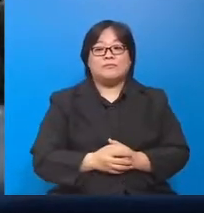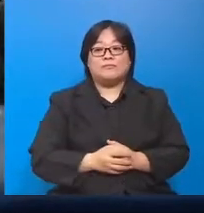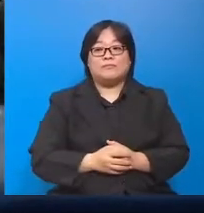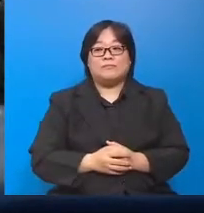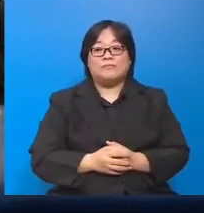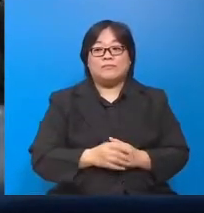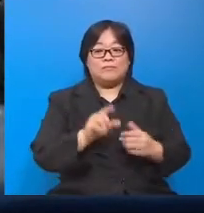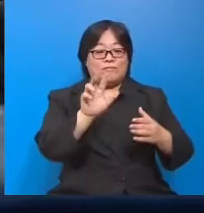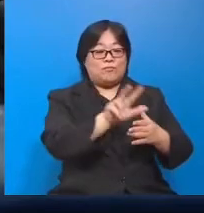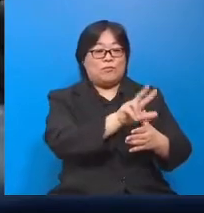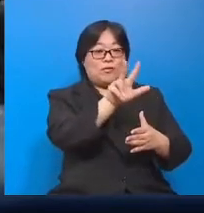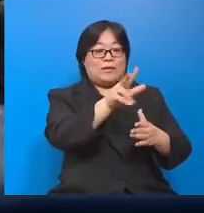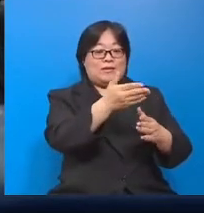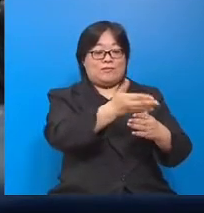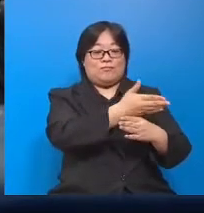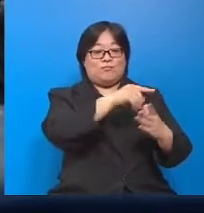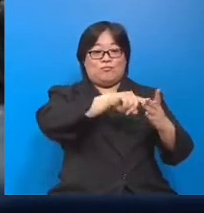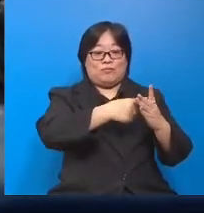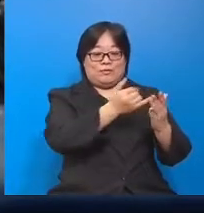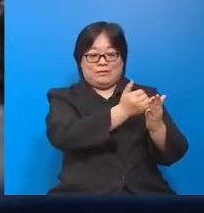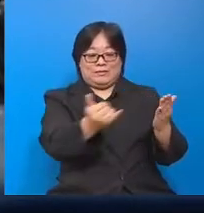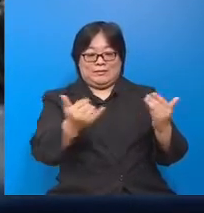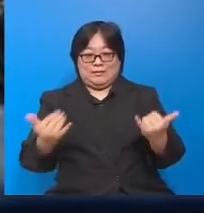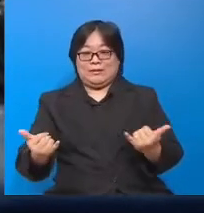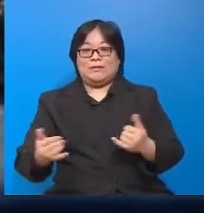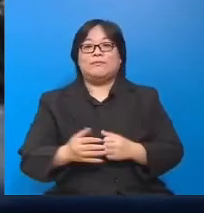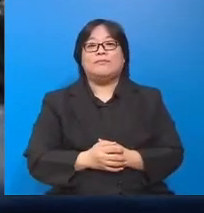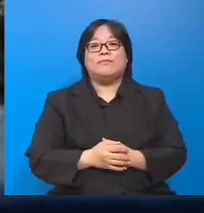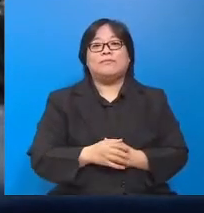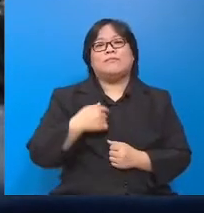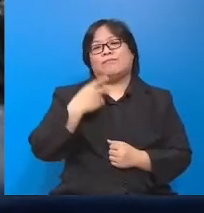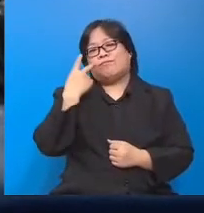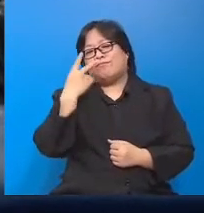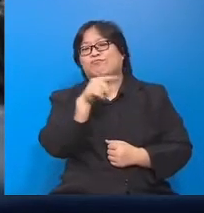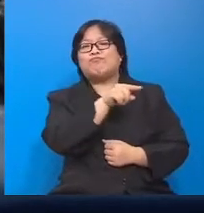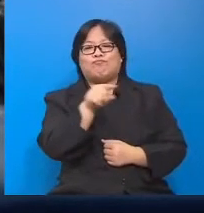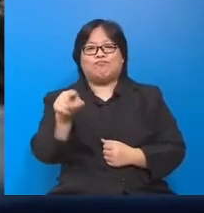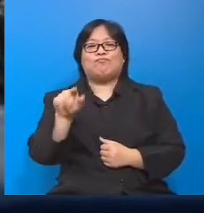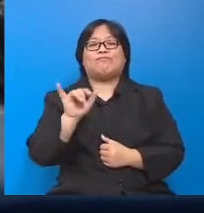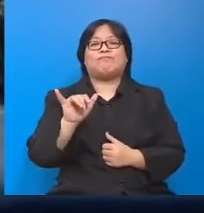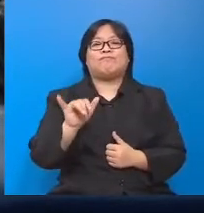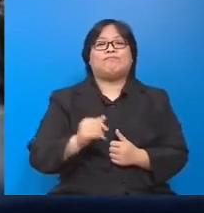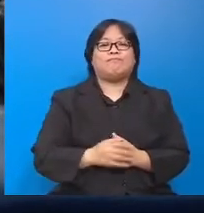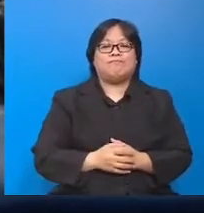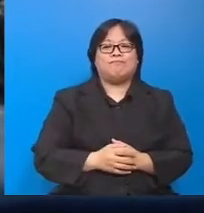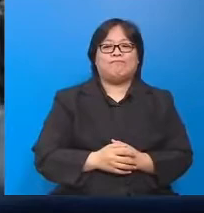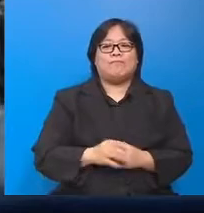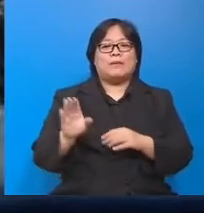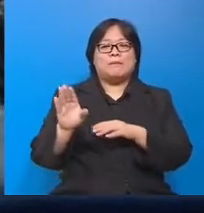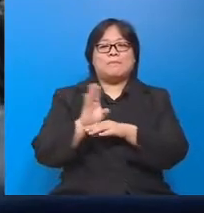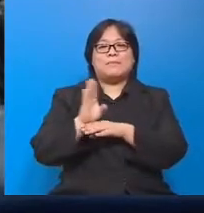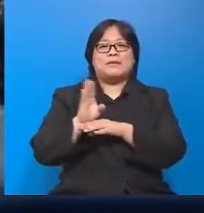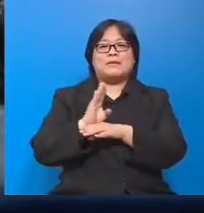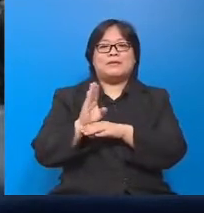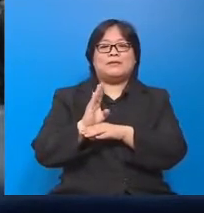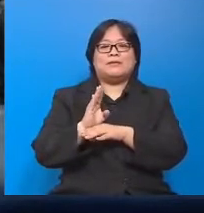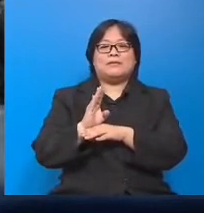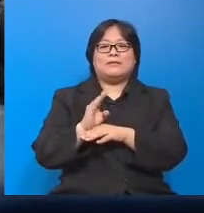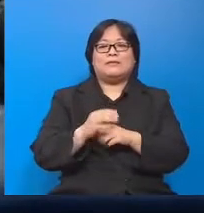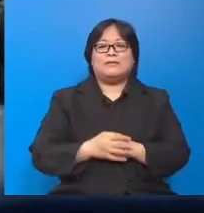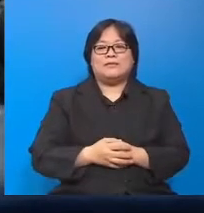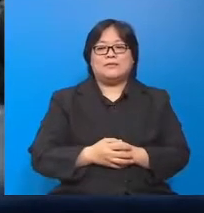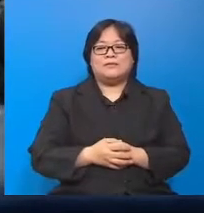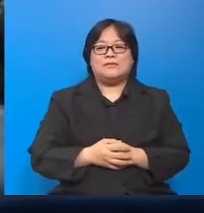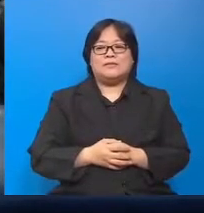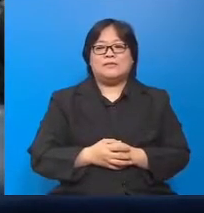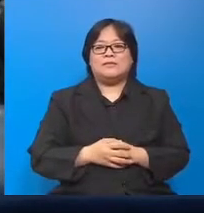daripada bulan Mas dahulu hingga sekarang kita dapati memang m peniaga penjaga